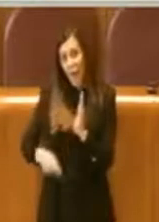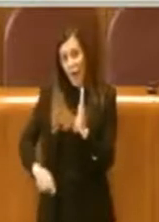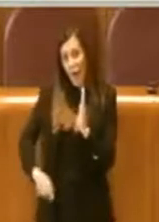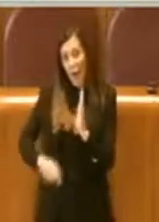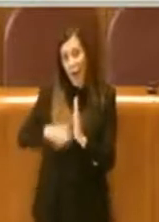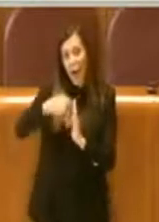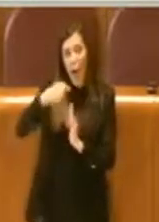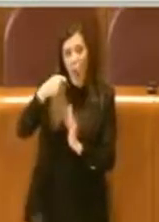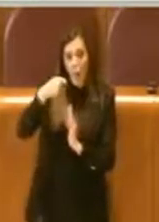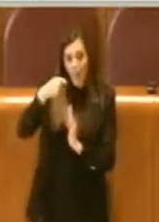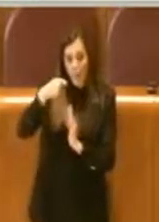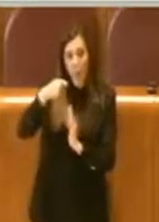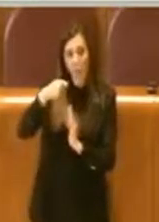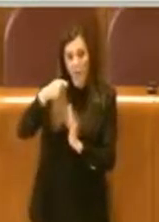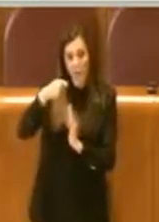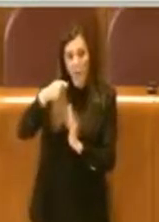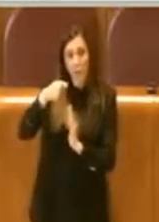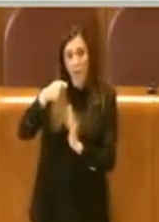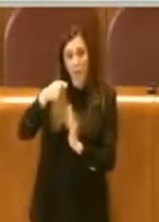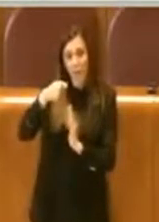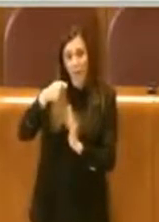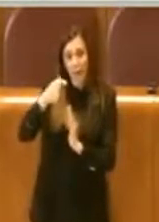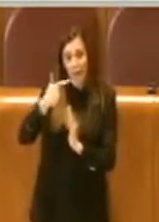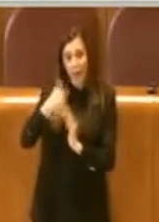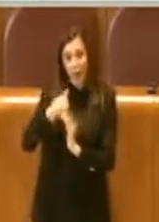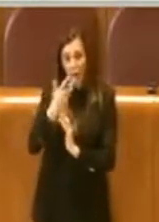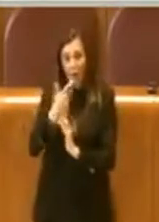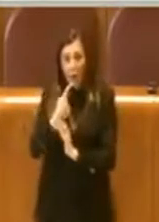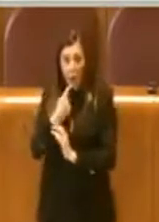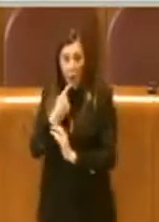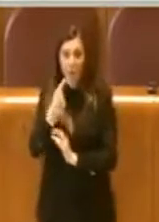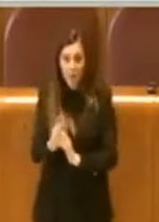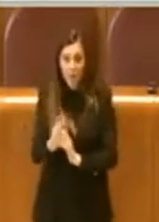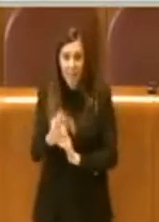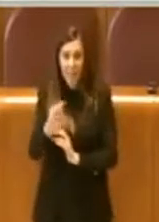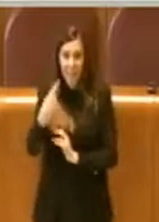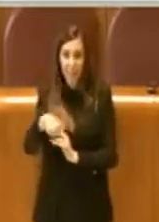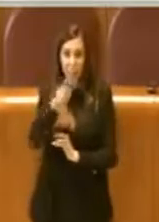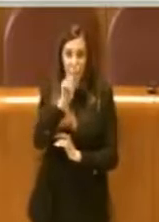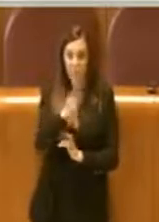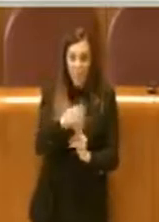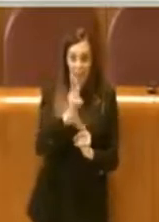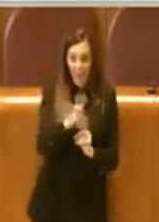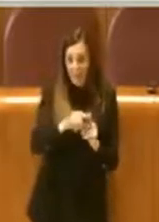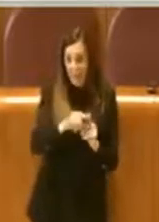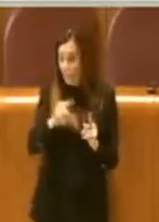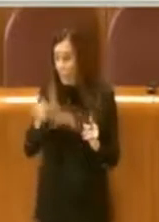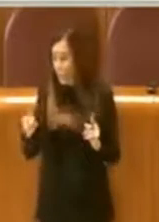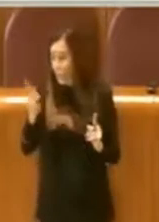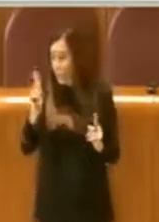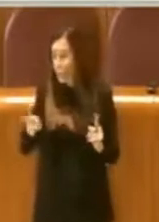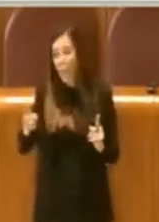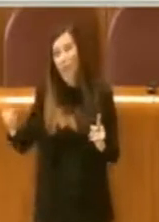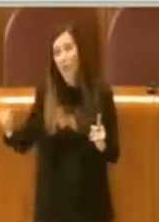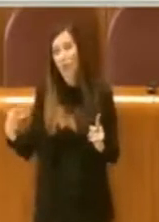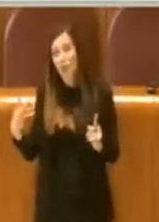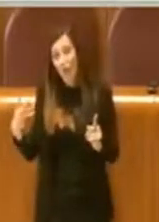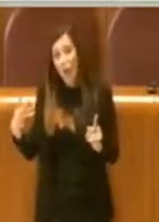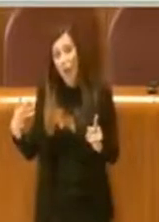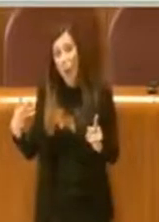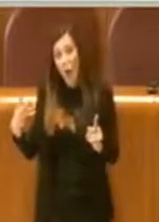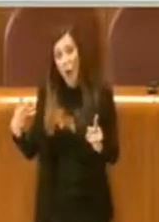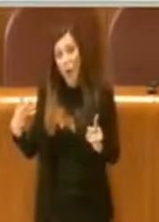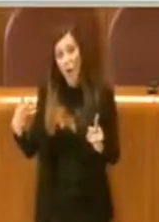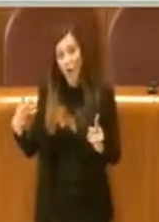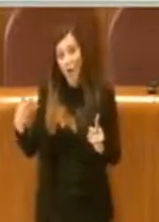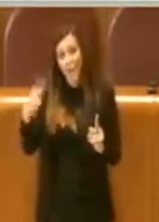aumentata e arriva a dire in particolare che tra il 2013 e il 2019 il sistema